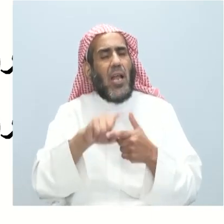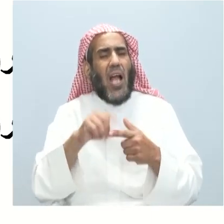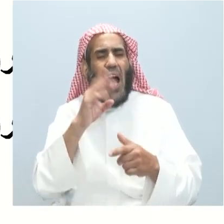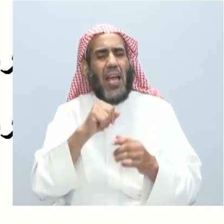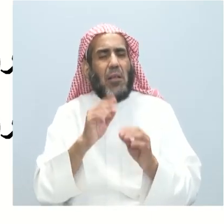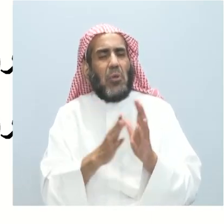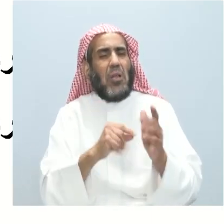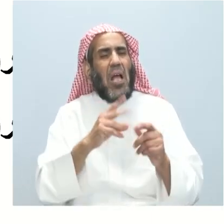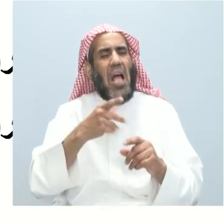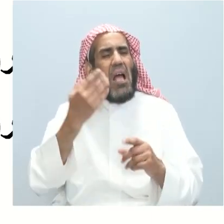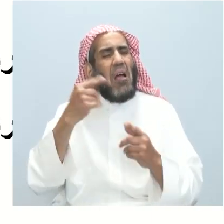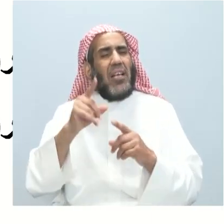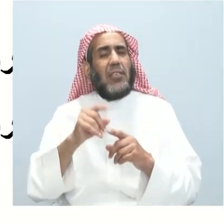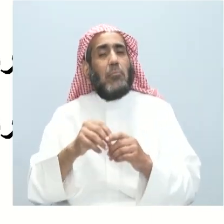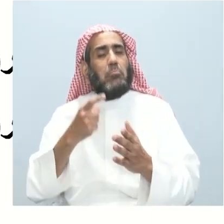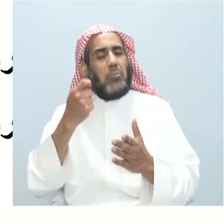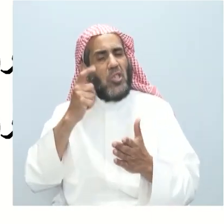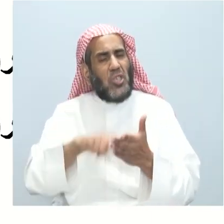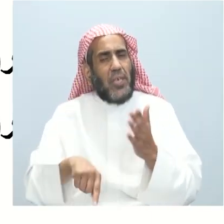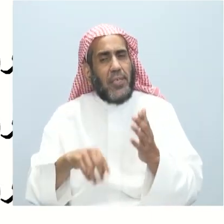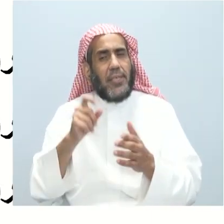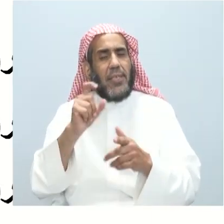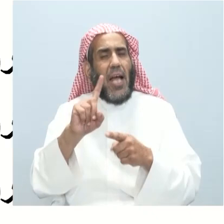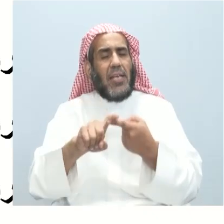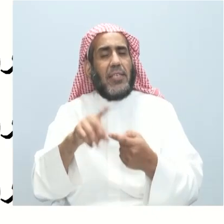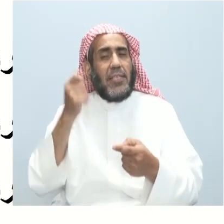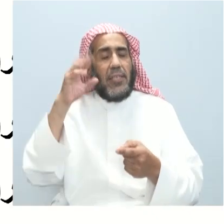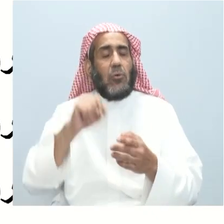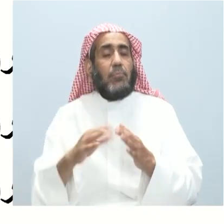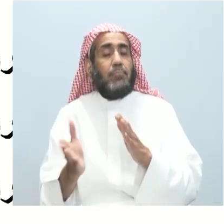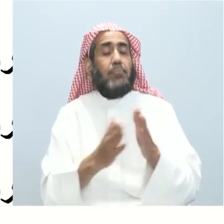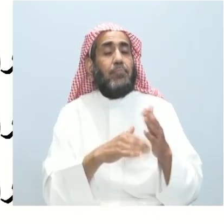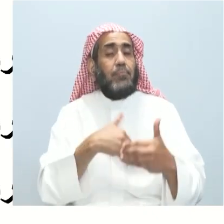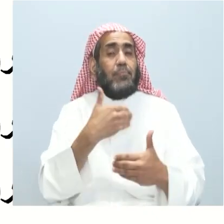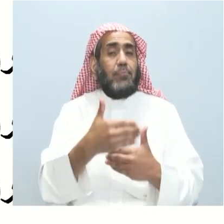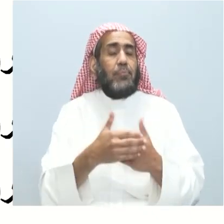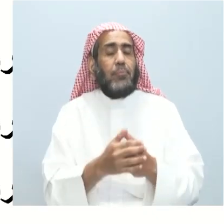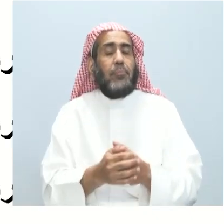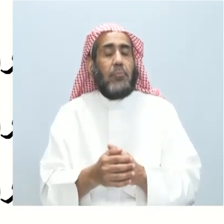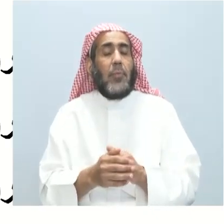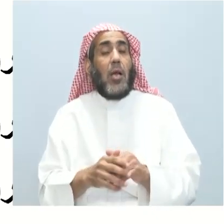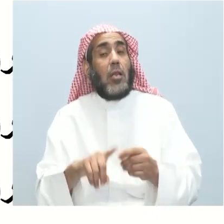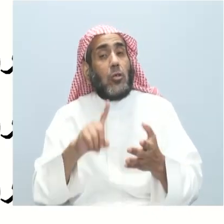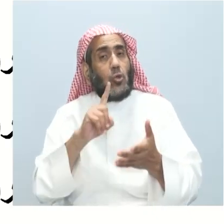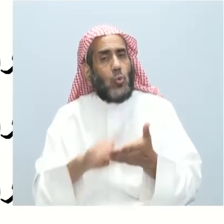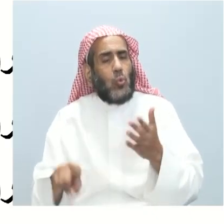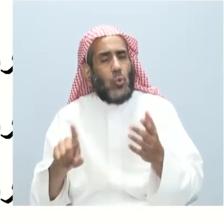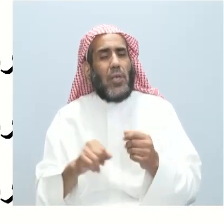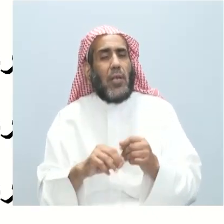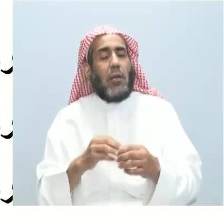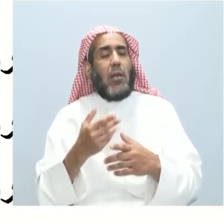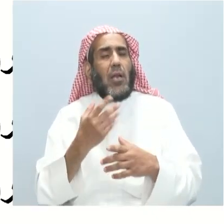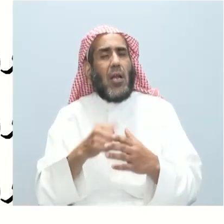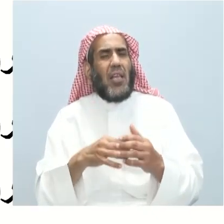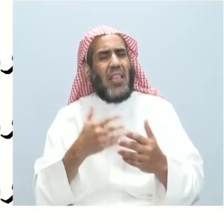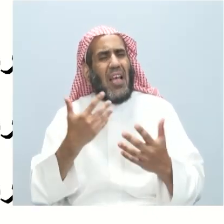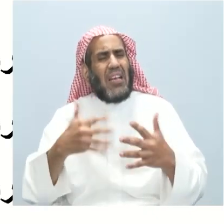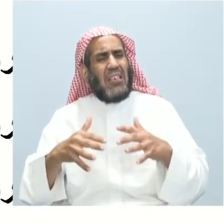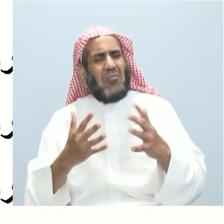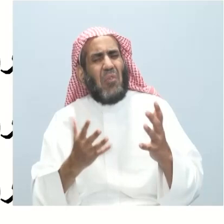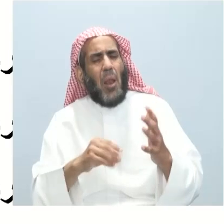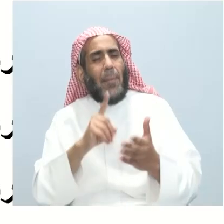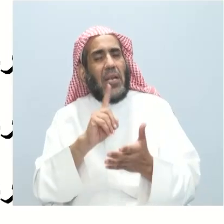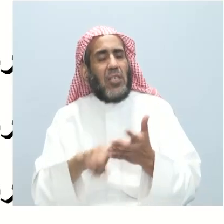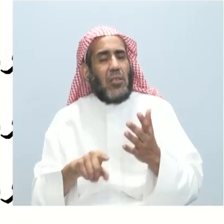بل بحسب اشتراط الزوجين هنا ناتي الى ان شروط النكاح اذا اختل منها شرط